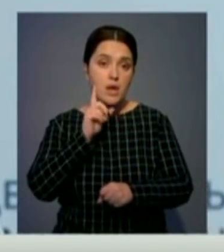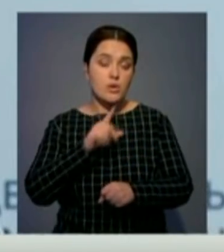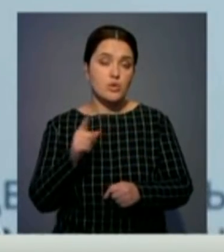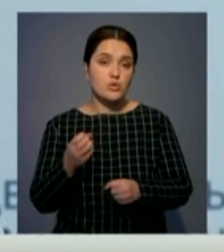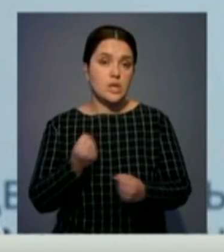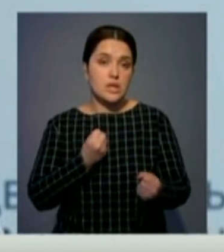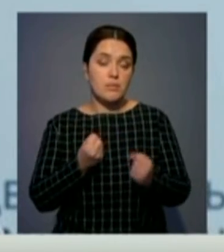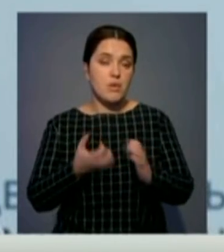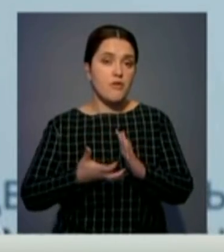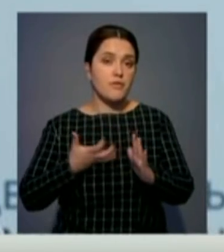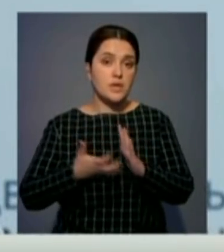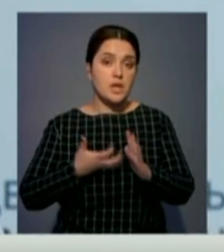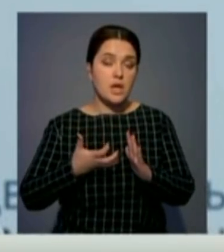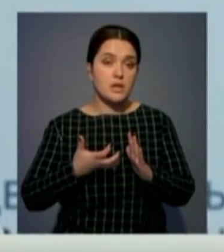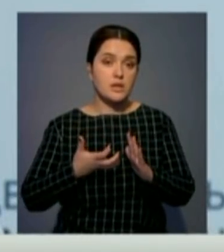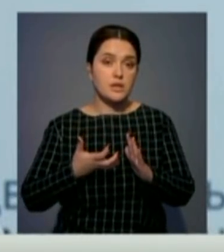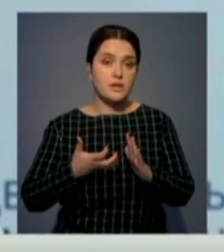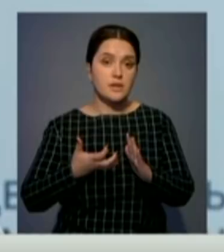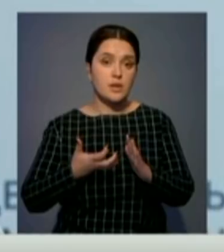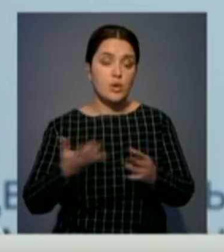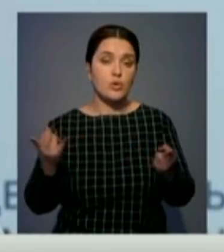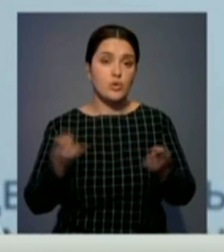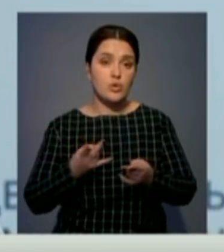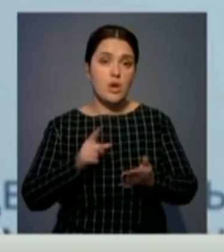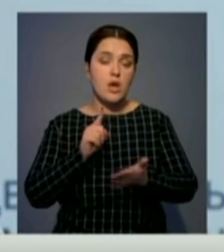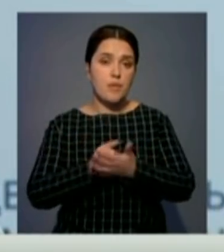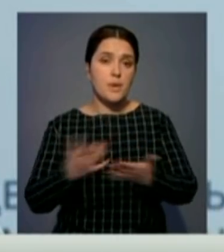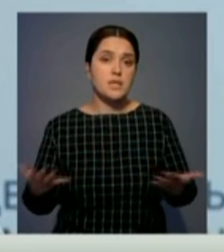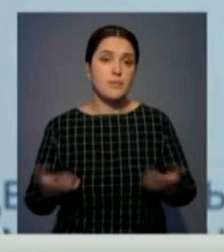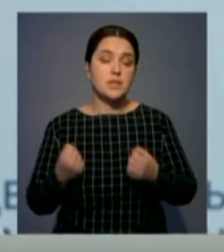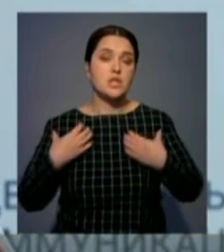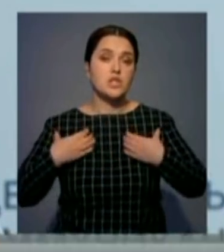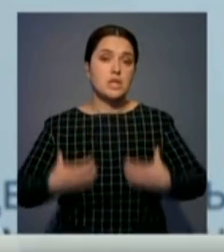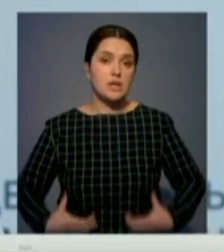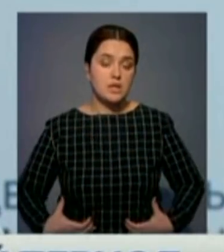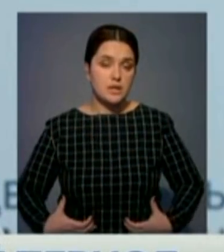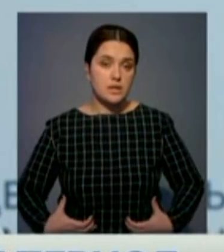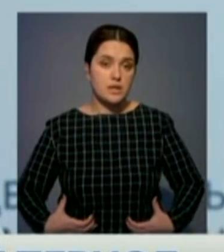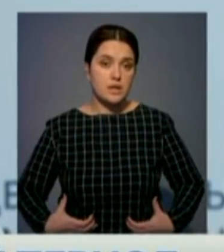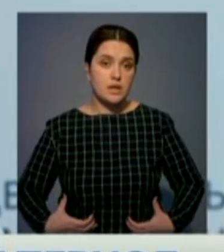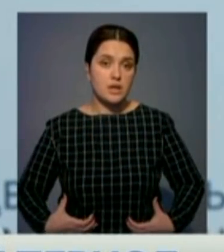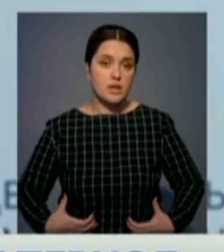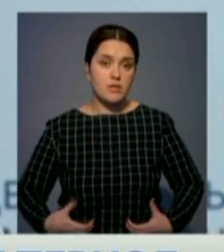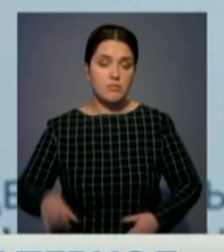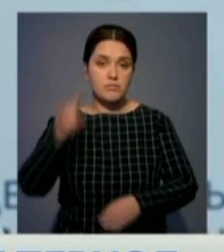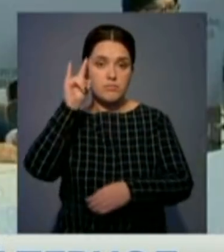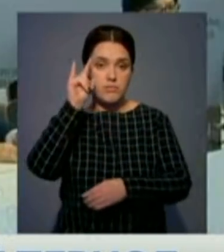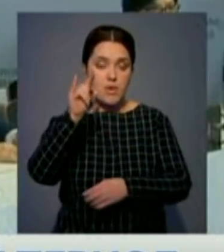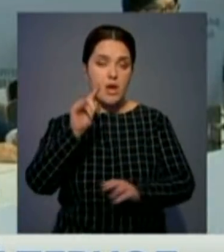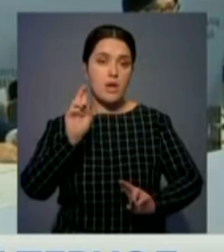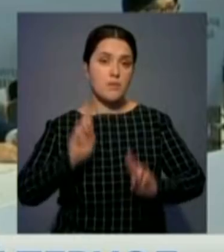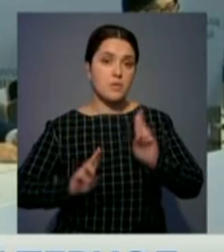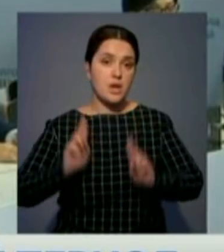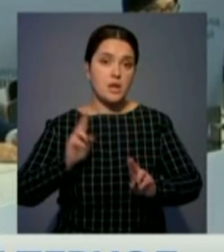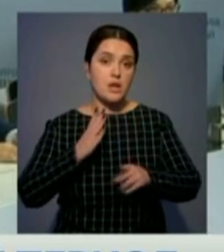запрещен. Соответственно, с собой необходимо иметь спасательный жилет. Это явное игнорирование со стороны